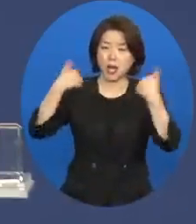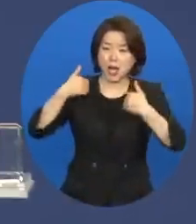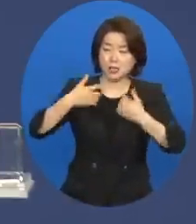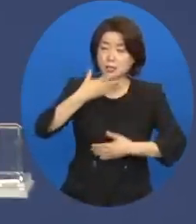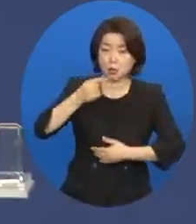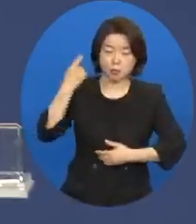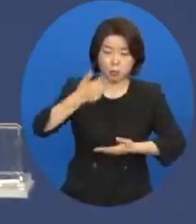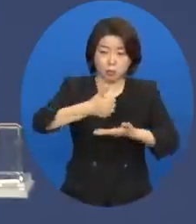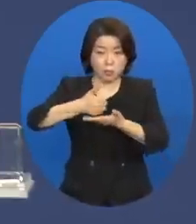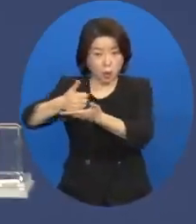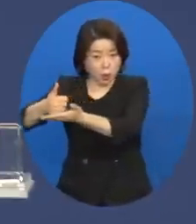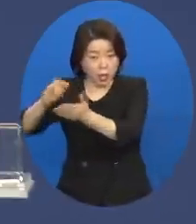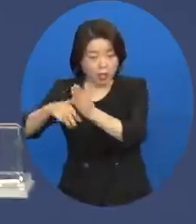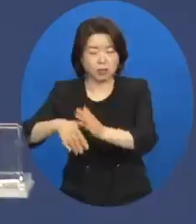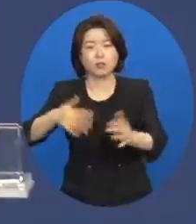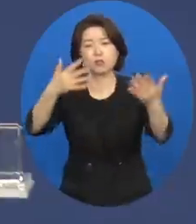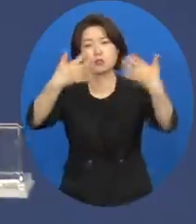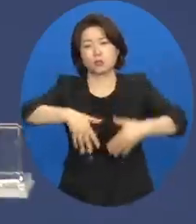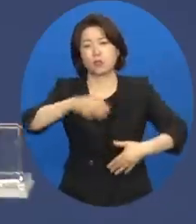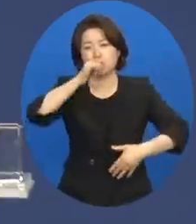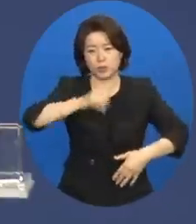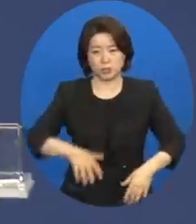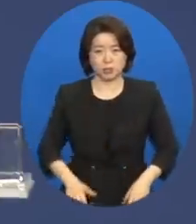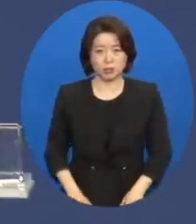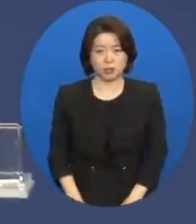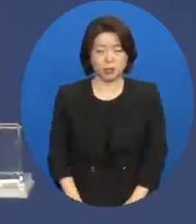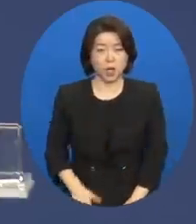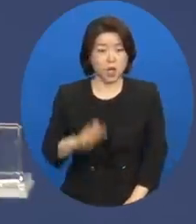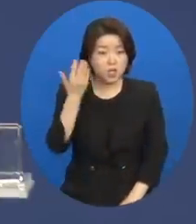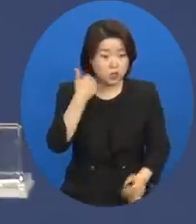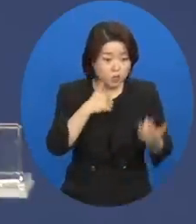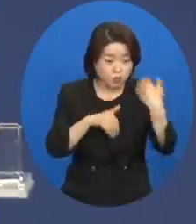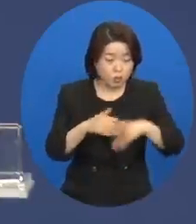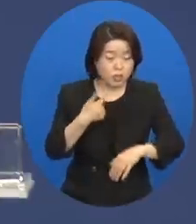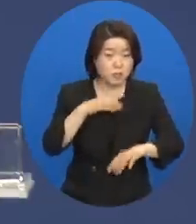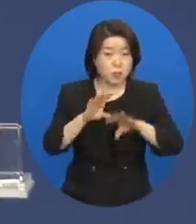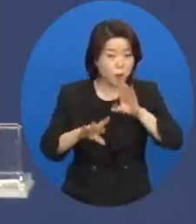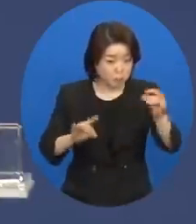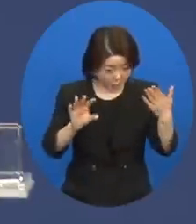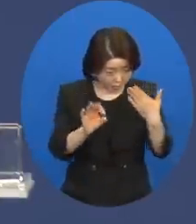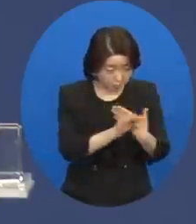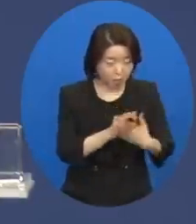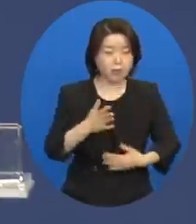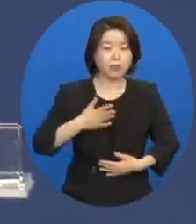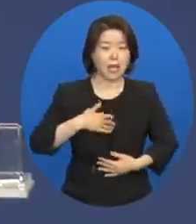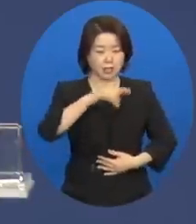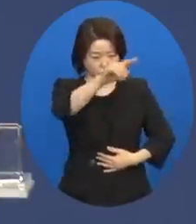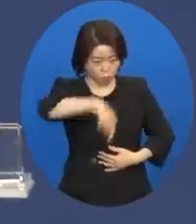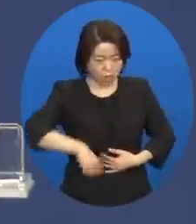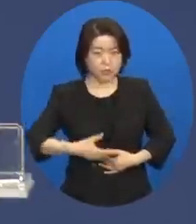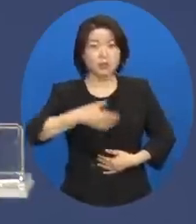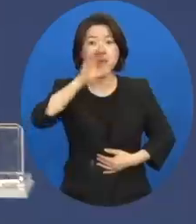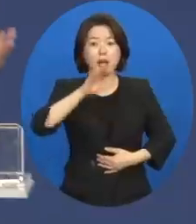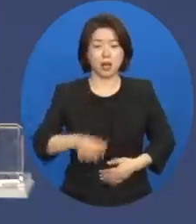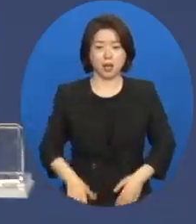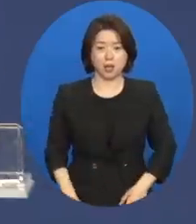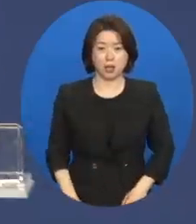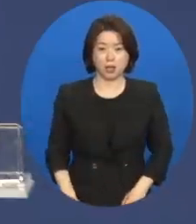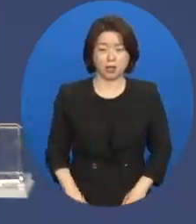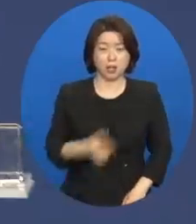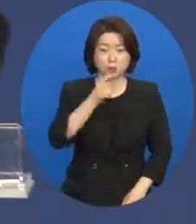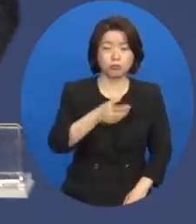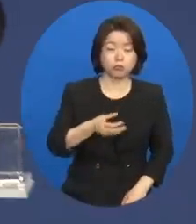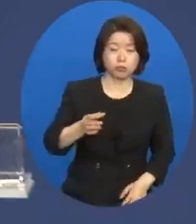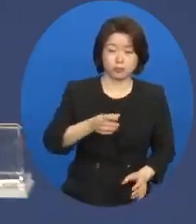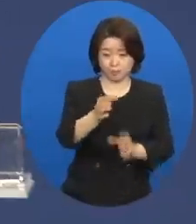할 때는요 조건이 있습니다. 누구든지 목마르거든 내게로 와서 마시라. 여러분 생수를 아무리 갖다